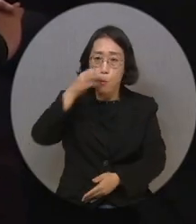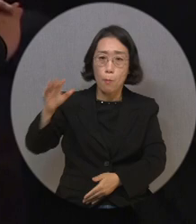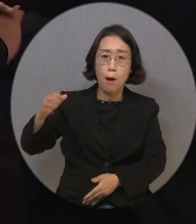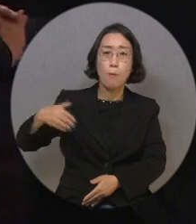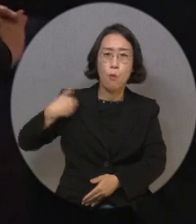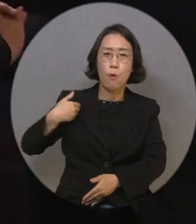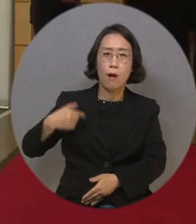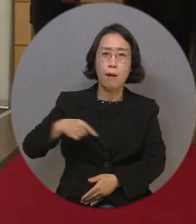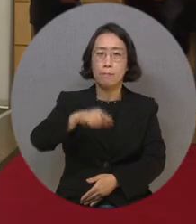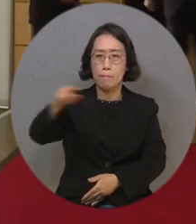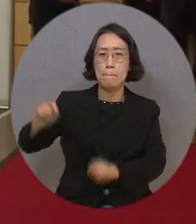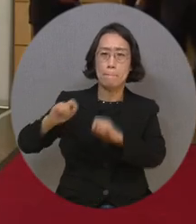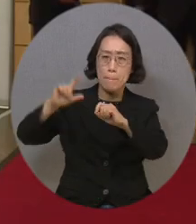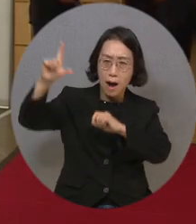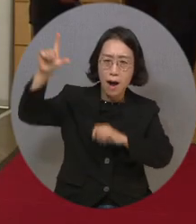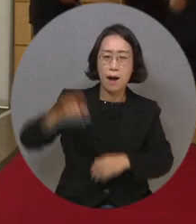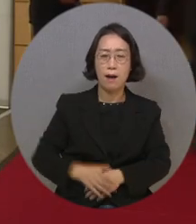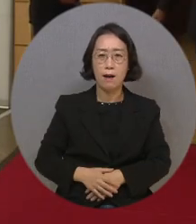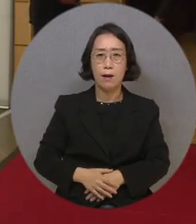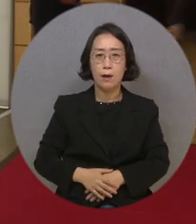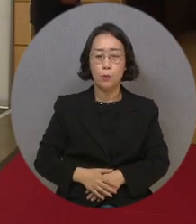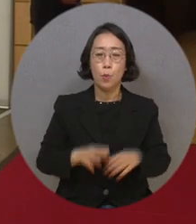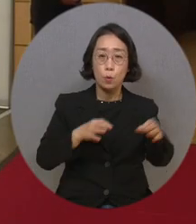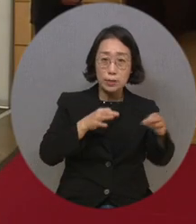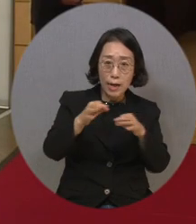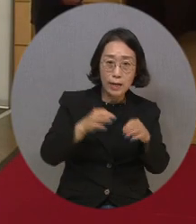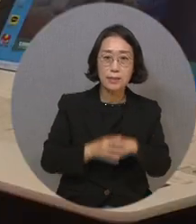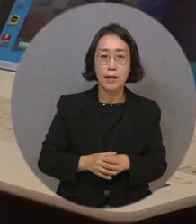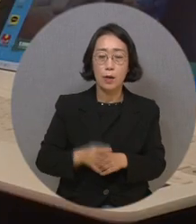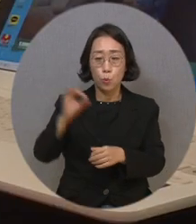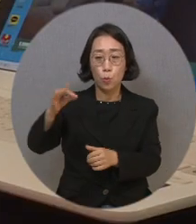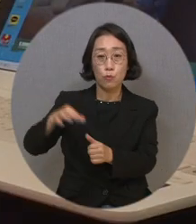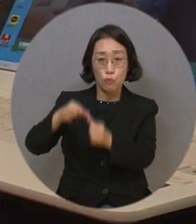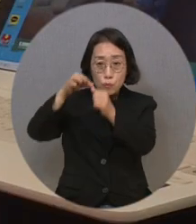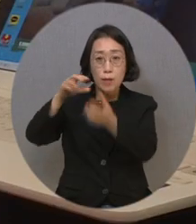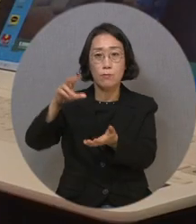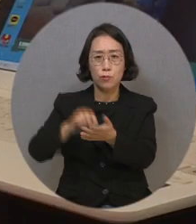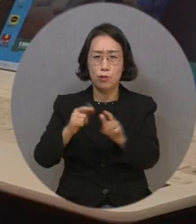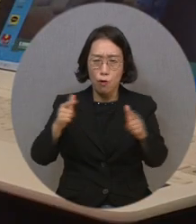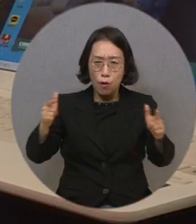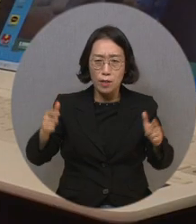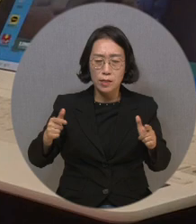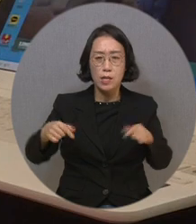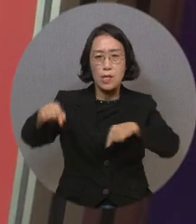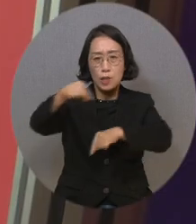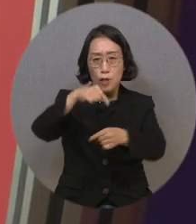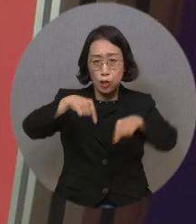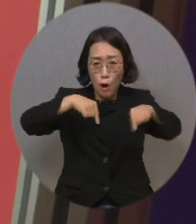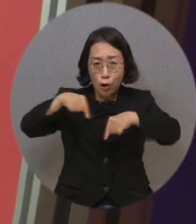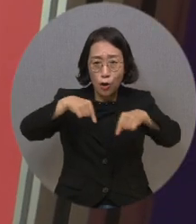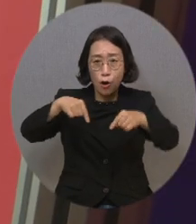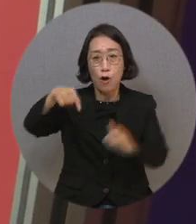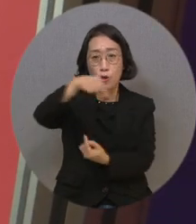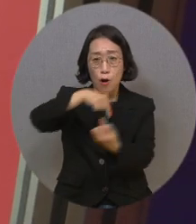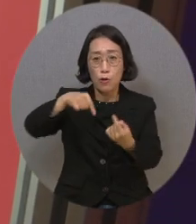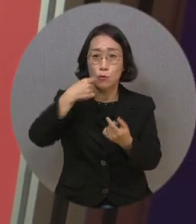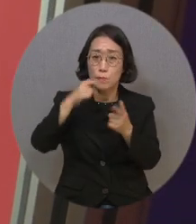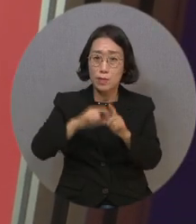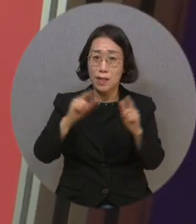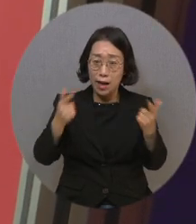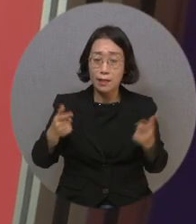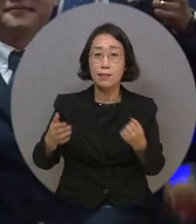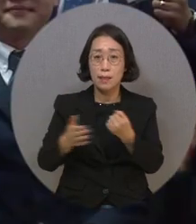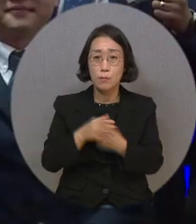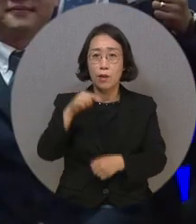나타났습니다. 또한 판로 개척과 마케팅, 자금 조달 등 여전히 경영상 어려움을 겪고 있는 만큼